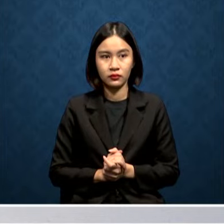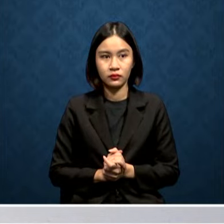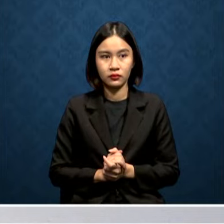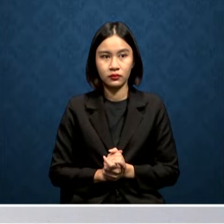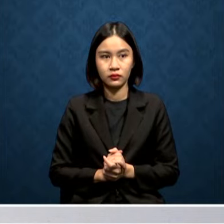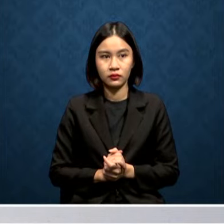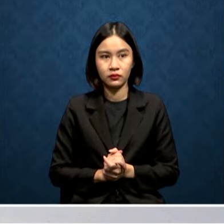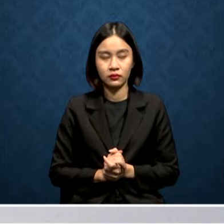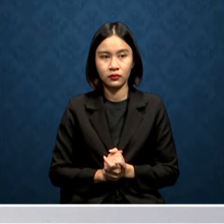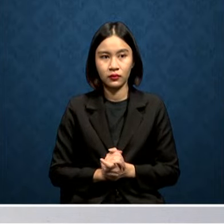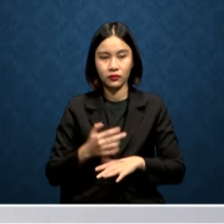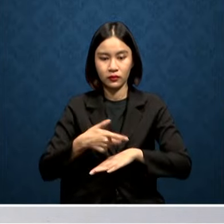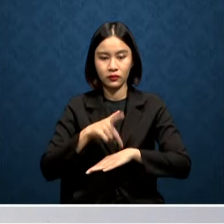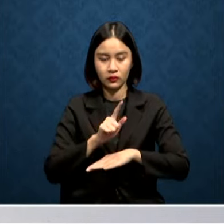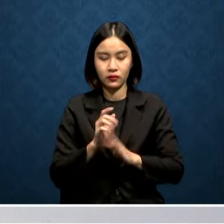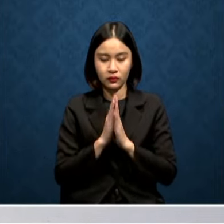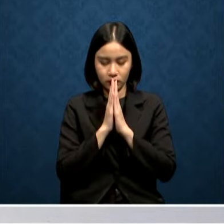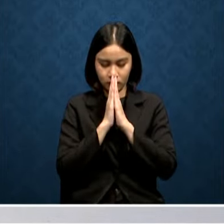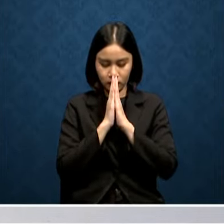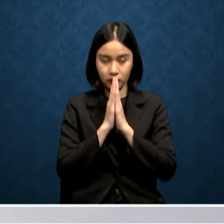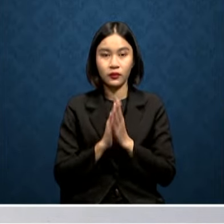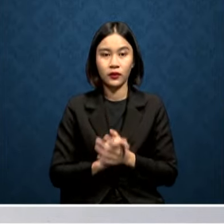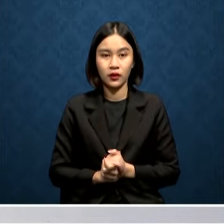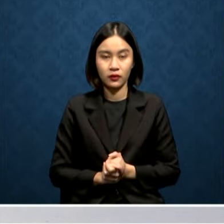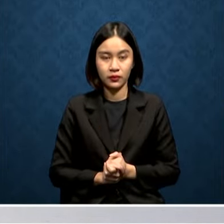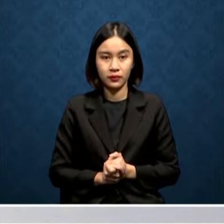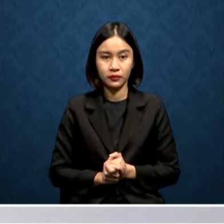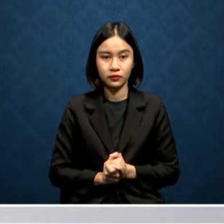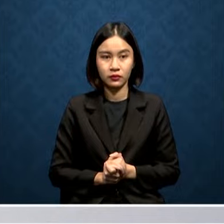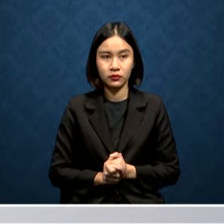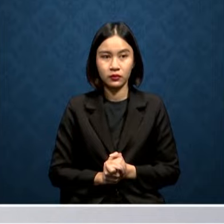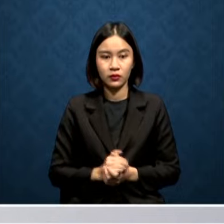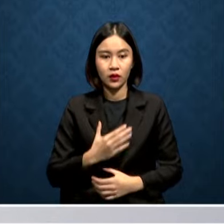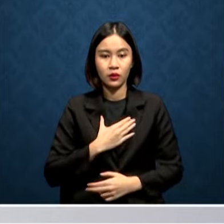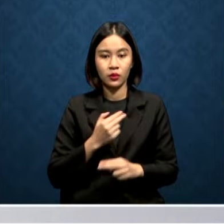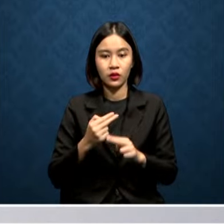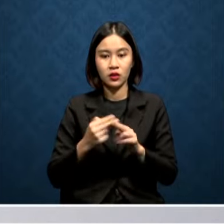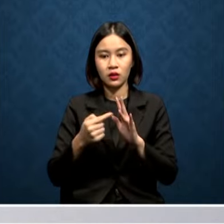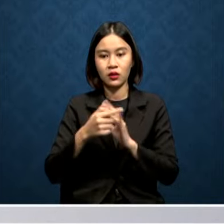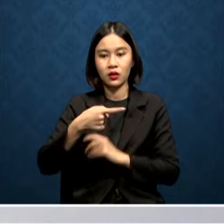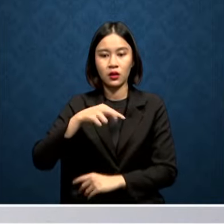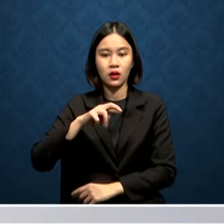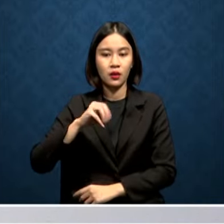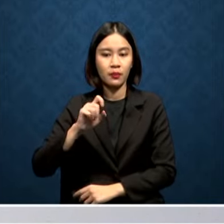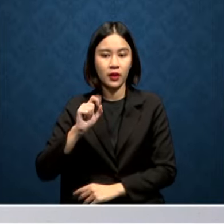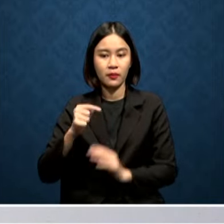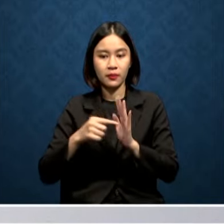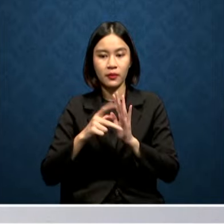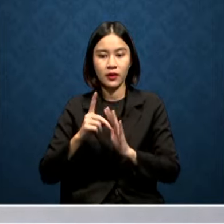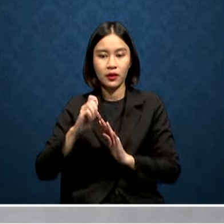ครับกราบเรียนท่านประธานสภาที่เคารพกระผมนายแพทย์เปรมศักดิ์เพียยุระ